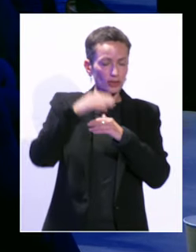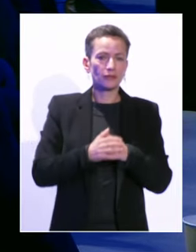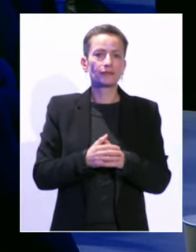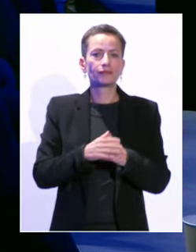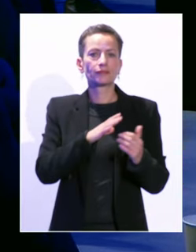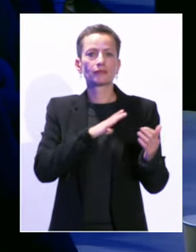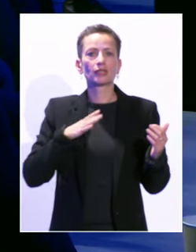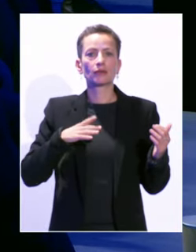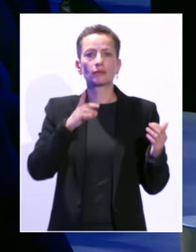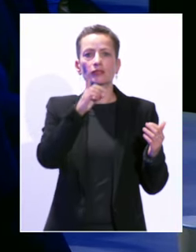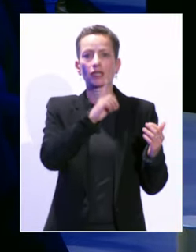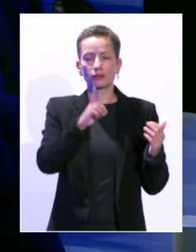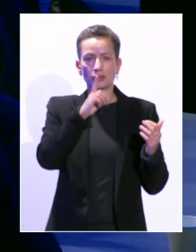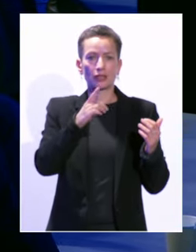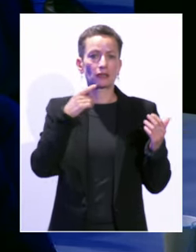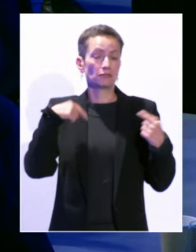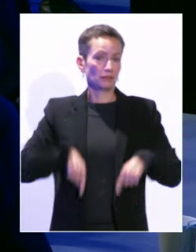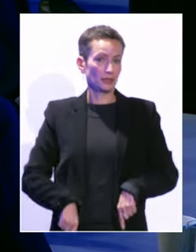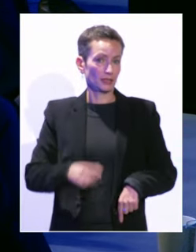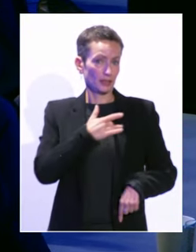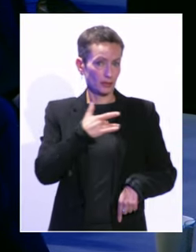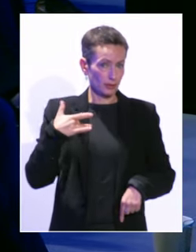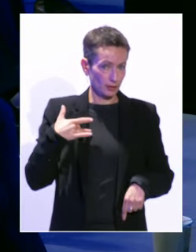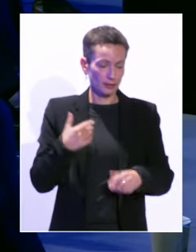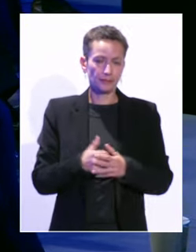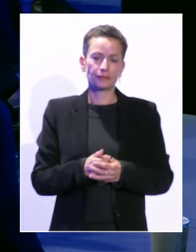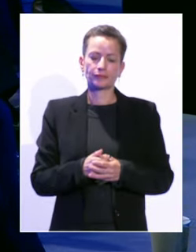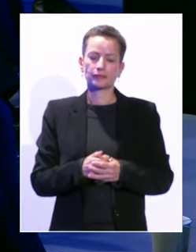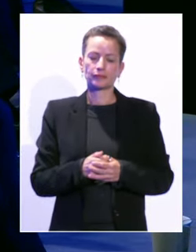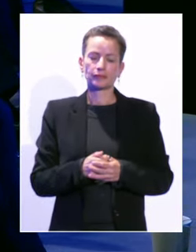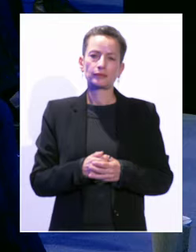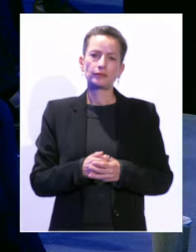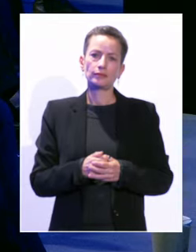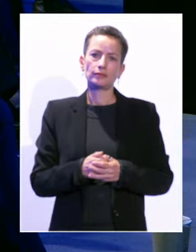Geneviève Darrieussecq, ministre de la Santé.